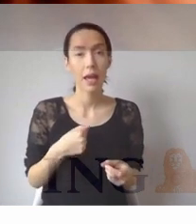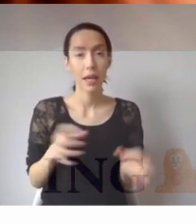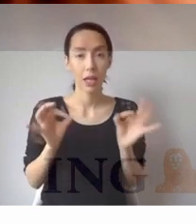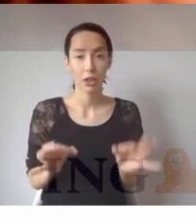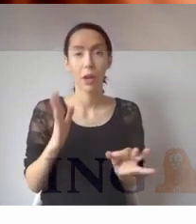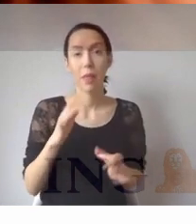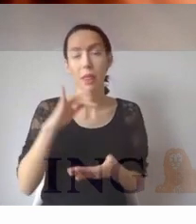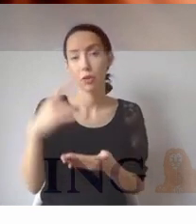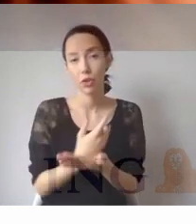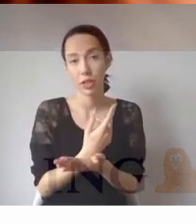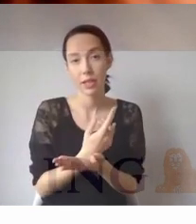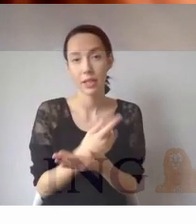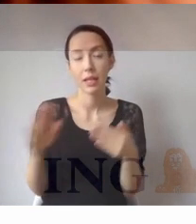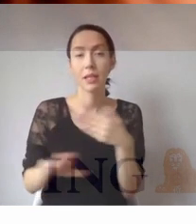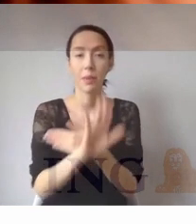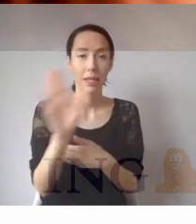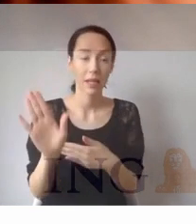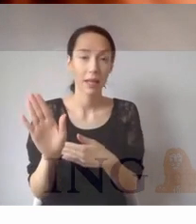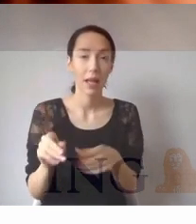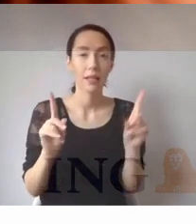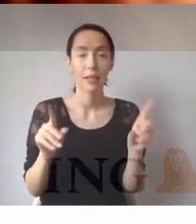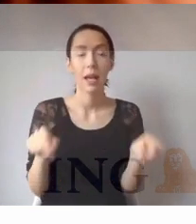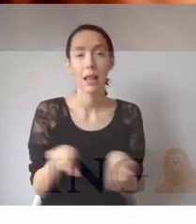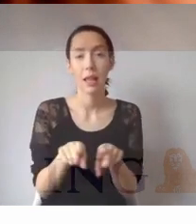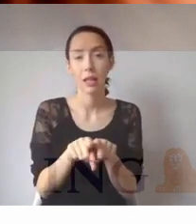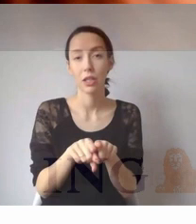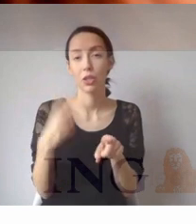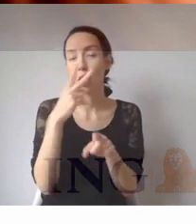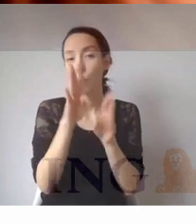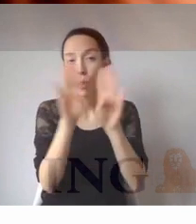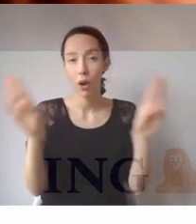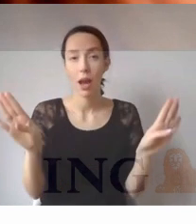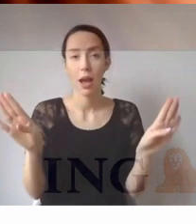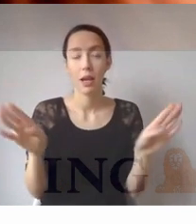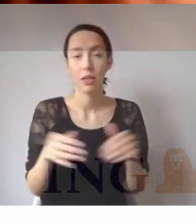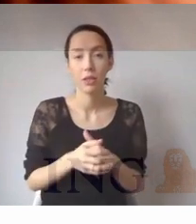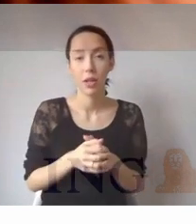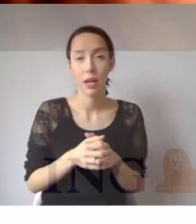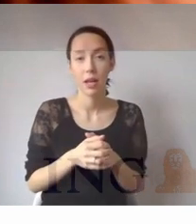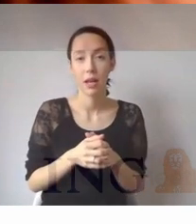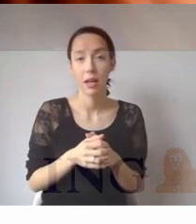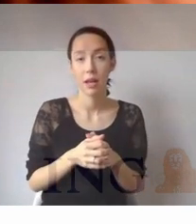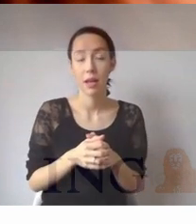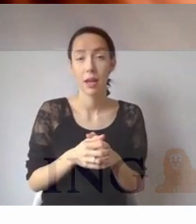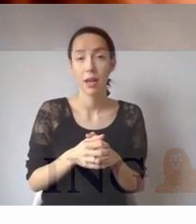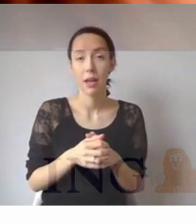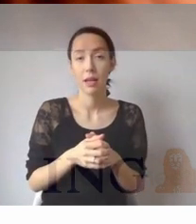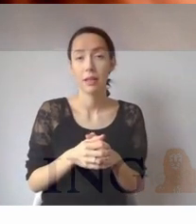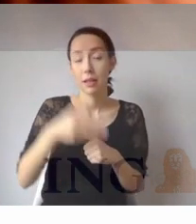z prezentacji, ale też pokażę na żywo, po prostu na profilu